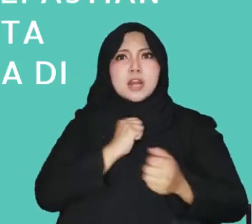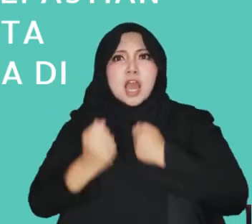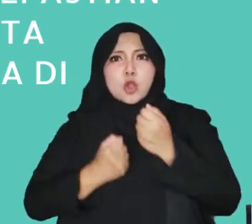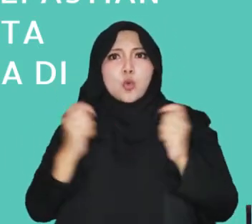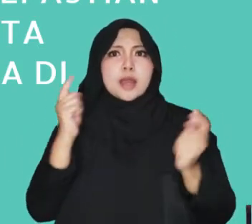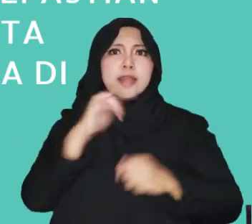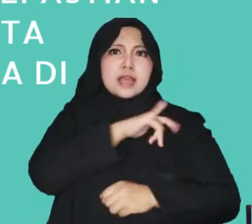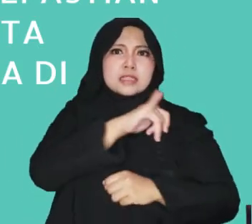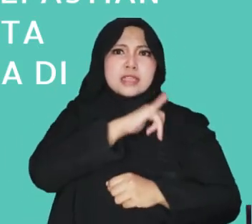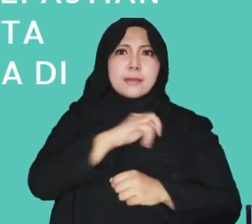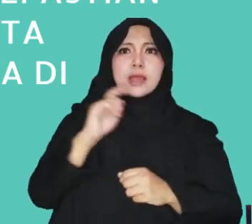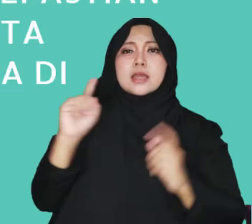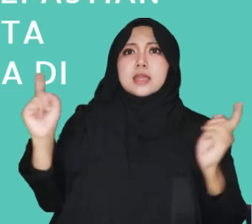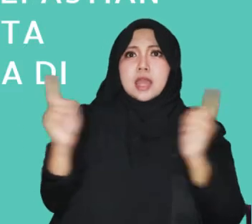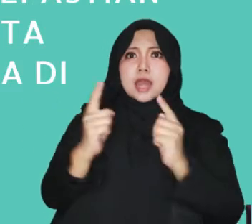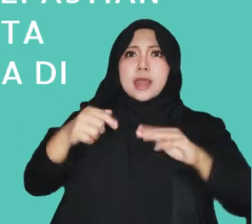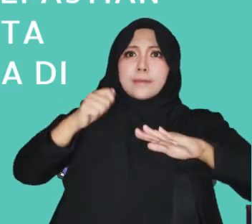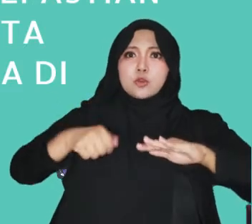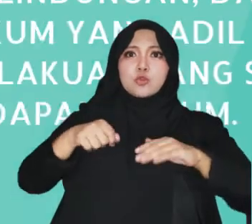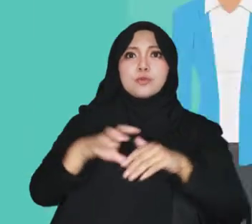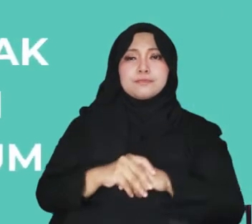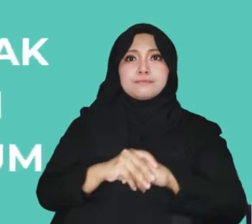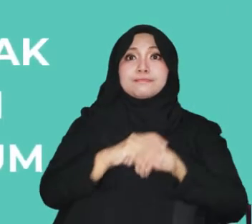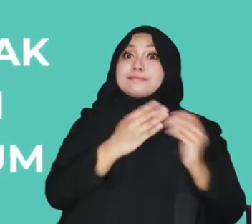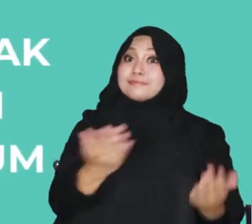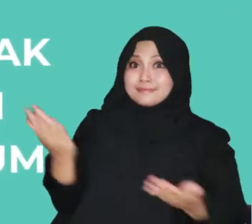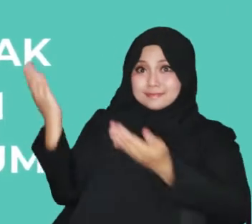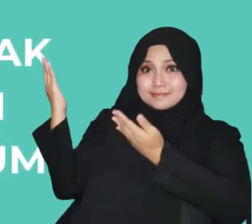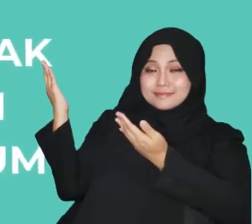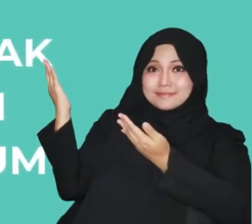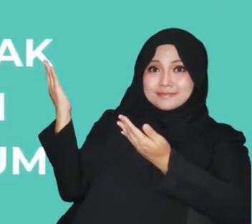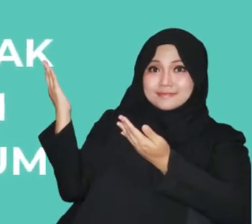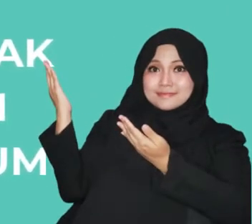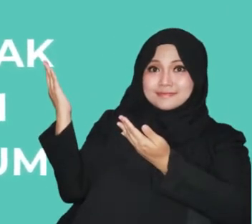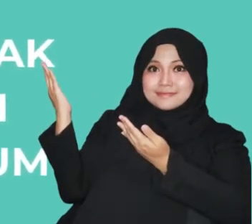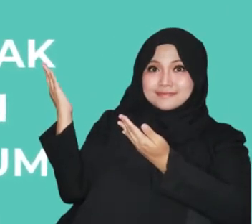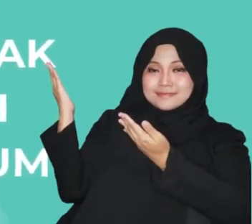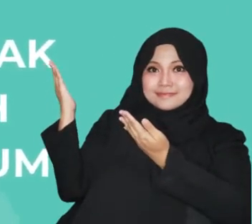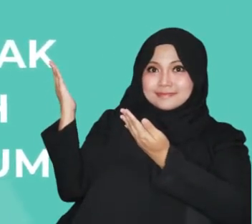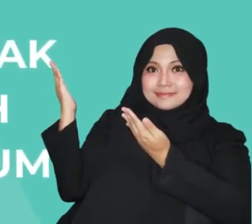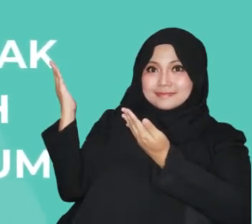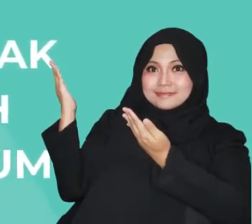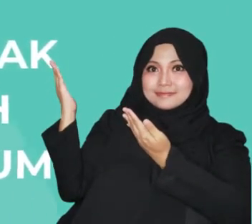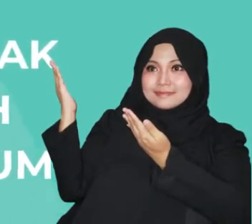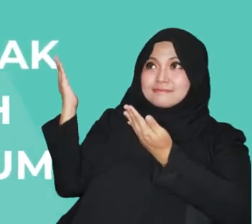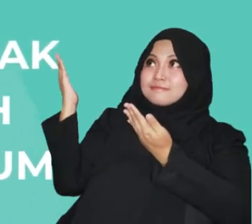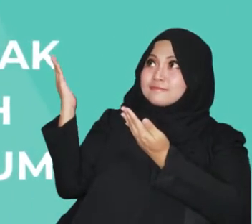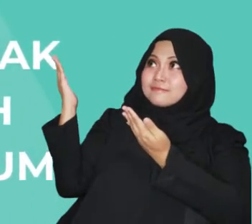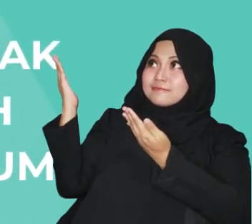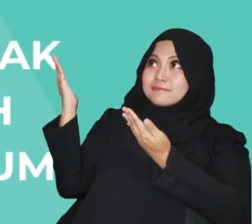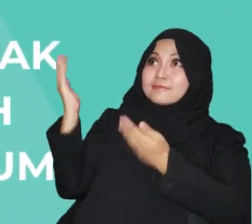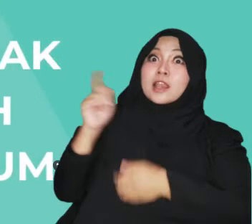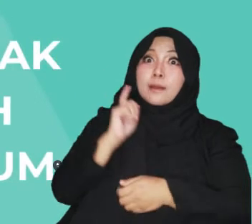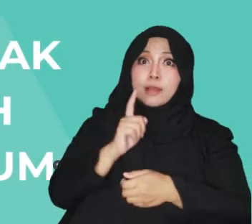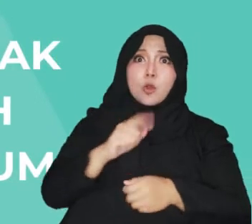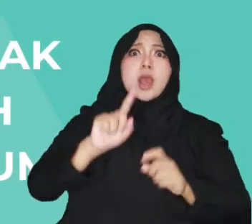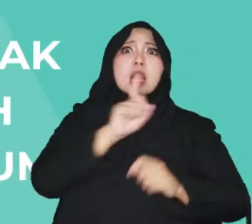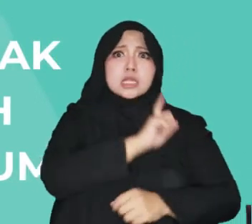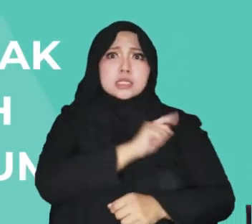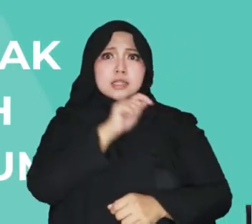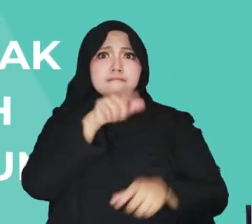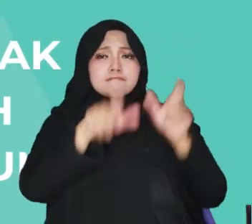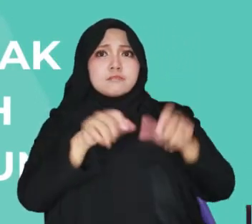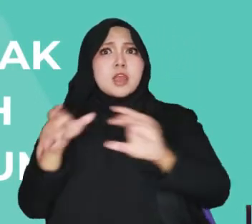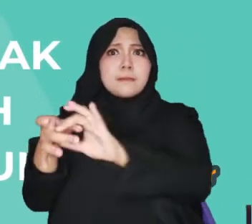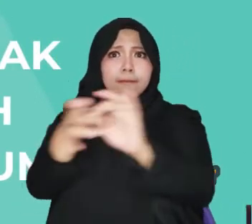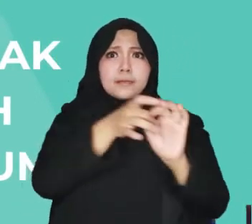yang sama di hadapan hukum. UU 48 tahun 2009 pasal 56 ayat 1 bahwa